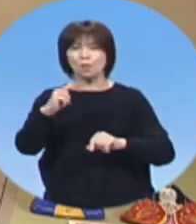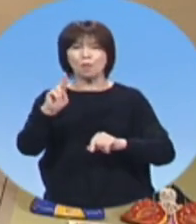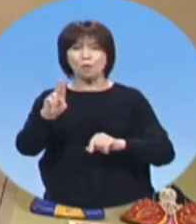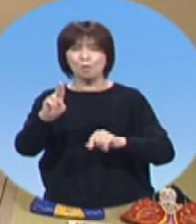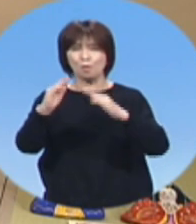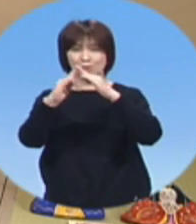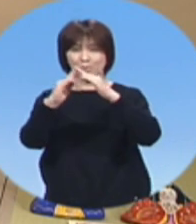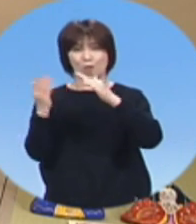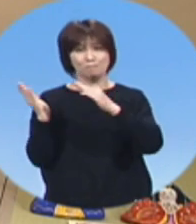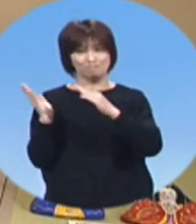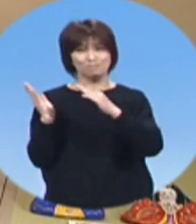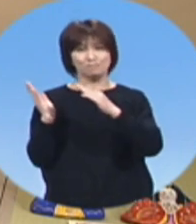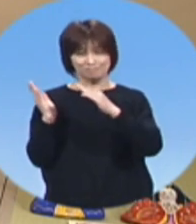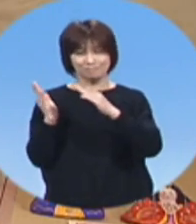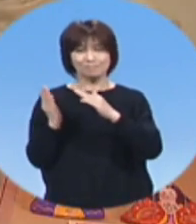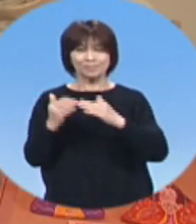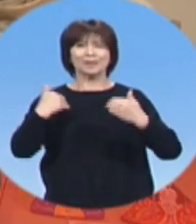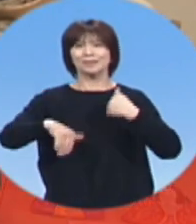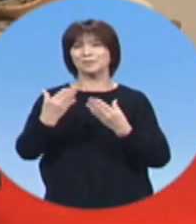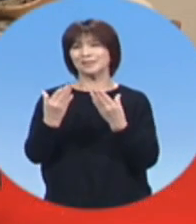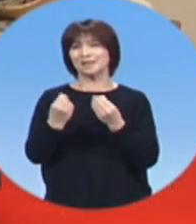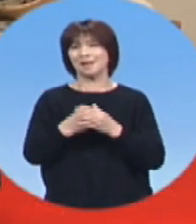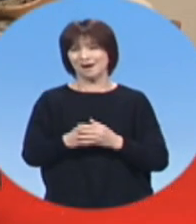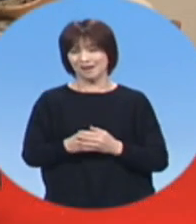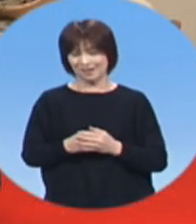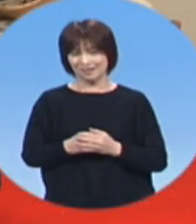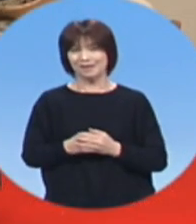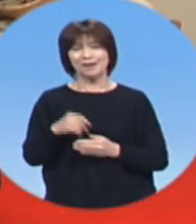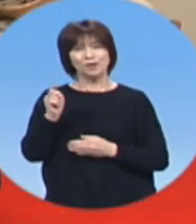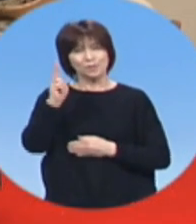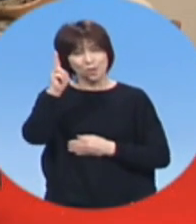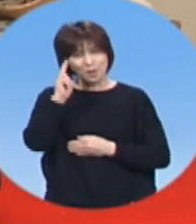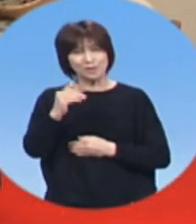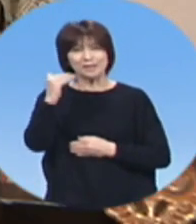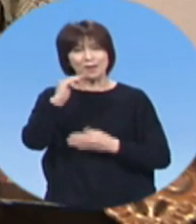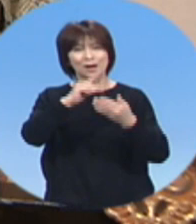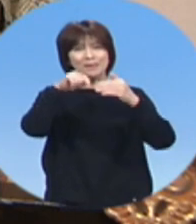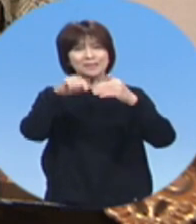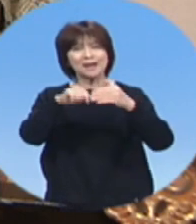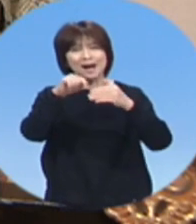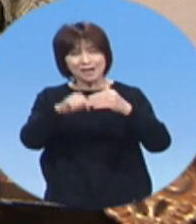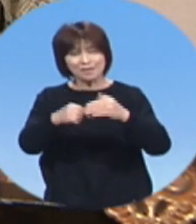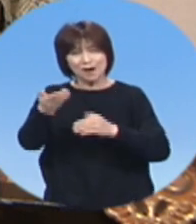ご覧のようなおひな様を飾って楽しんでいたんです。 こんな風に佐原の町には